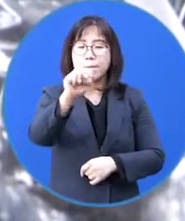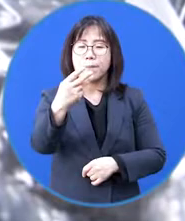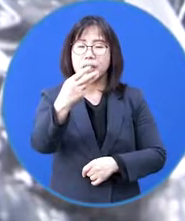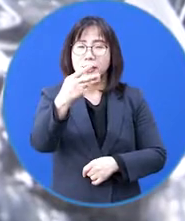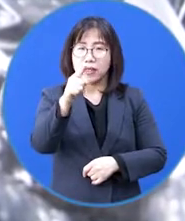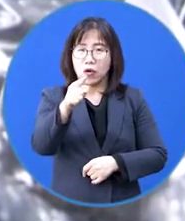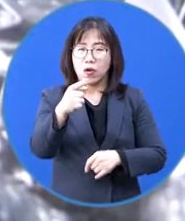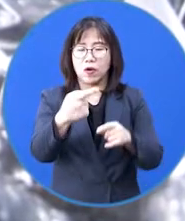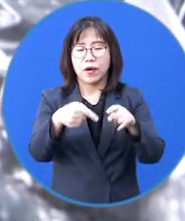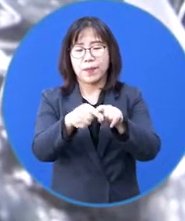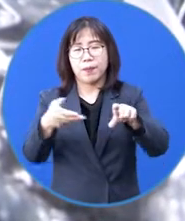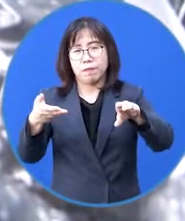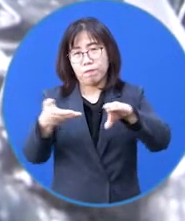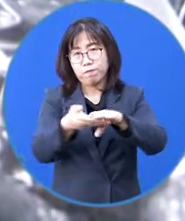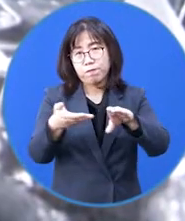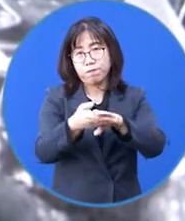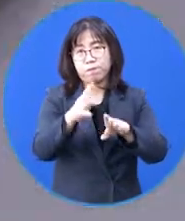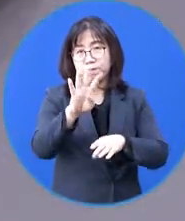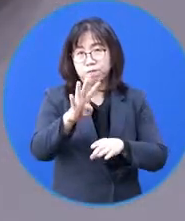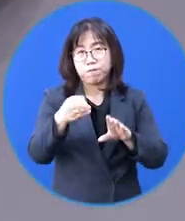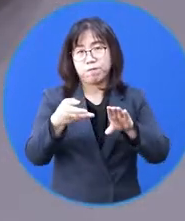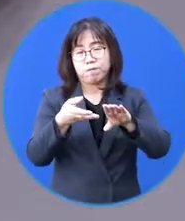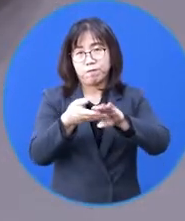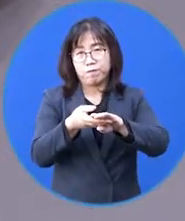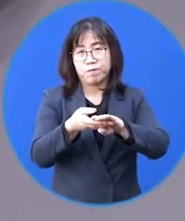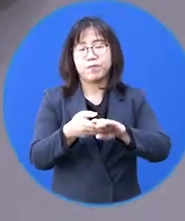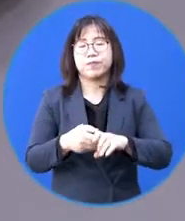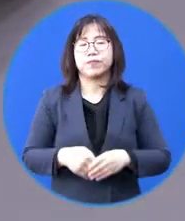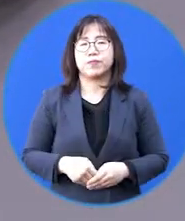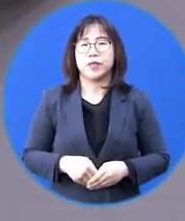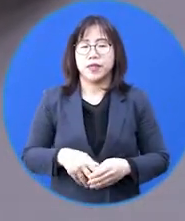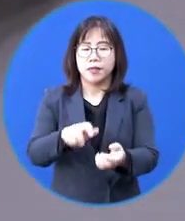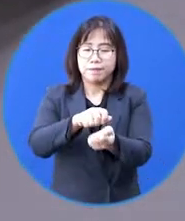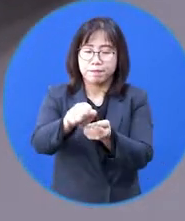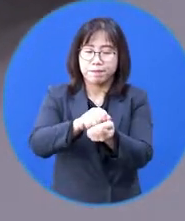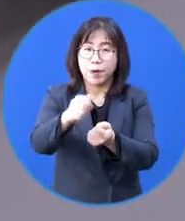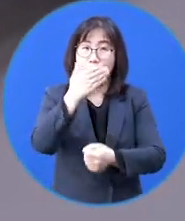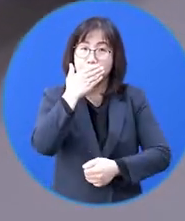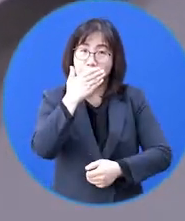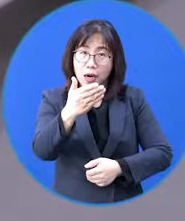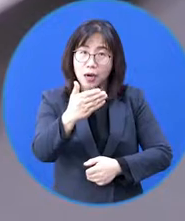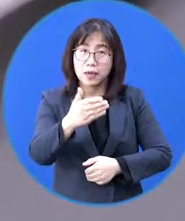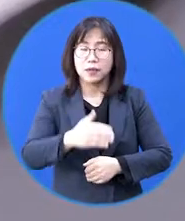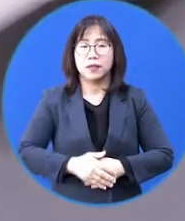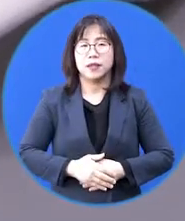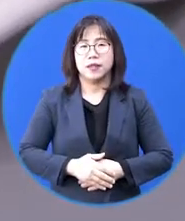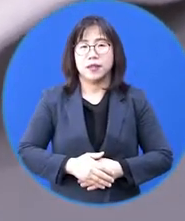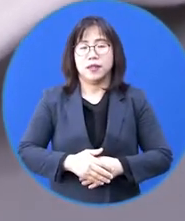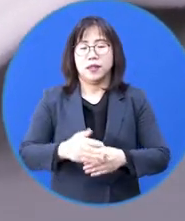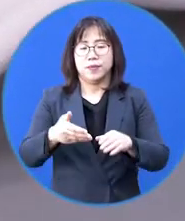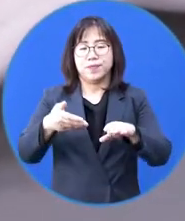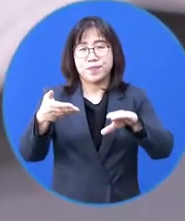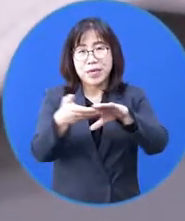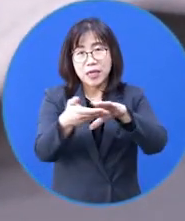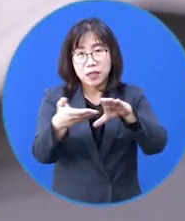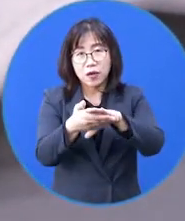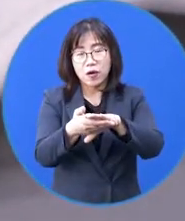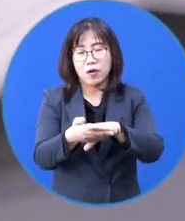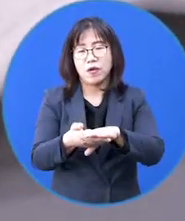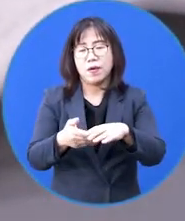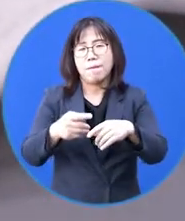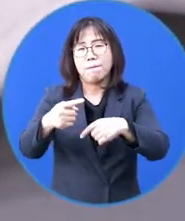필터 4개가 한 세트로 돼 있고, 세탁이 가능한 이중 원단 사이에 정전기 필터를 삽입, 교체할 수